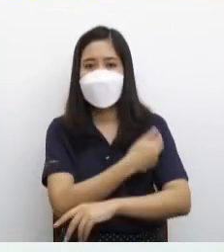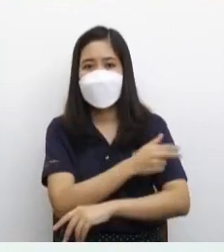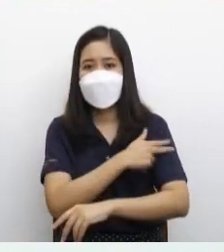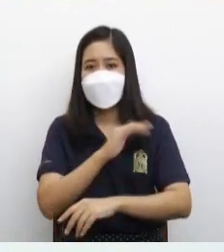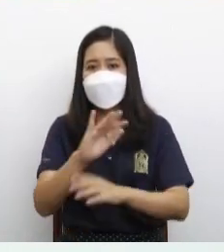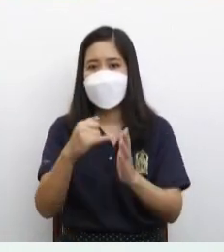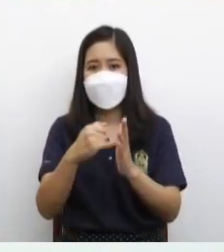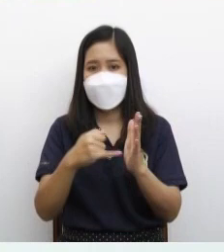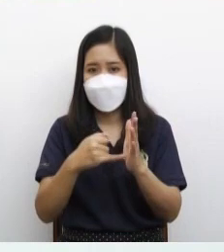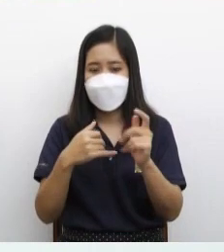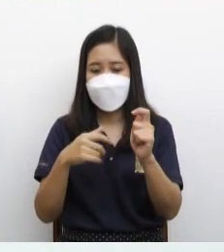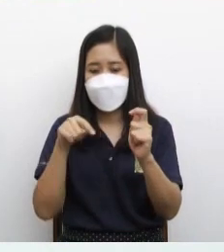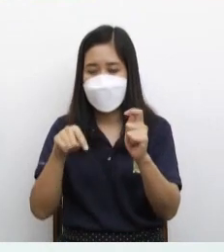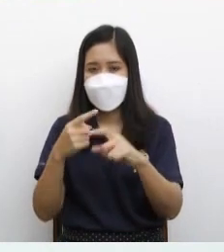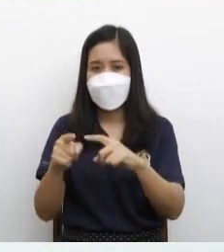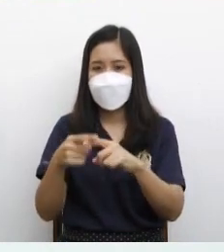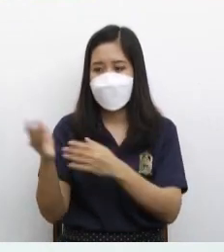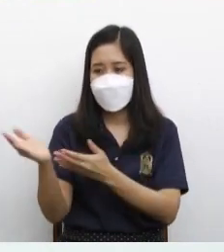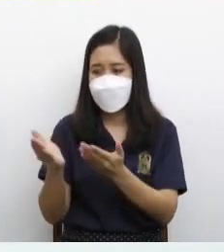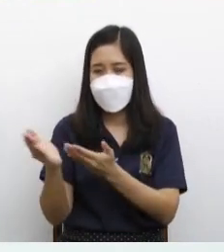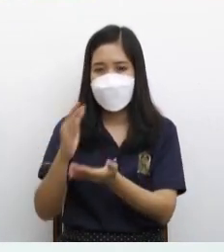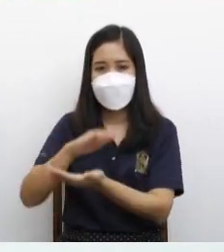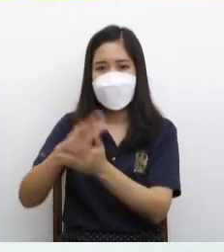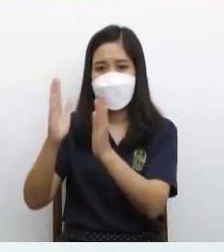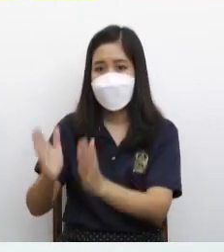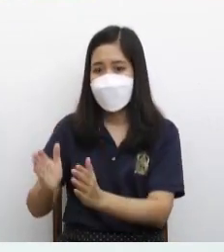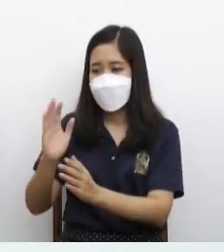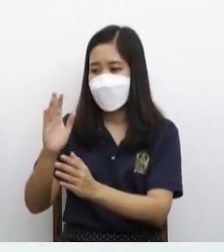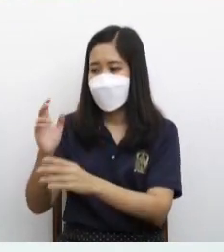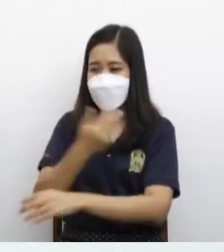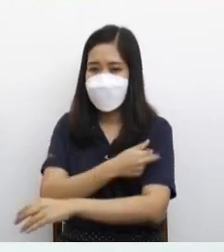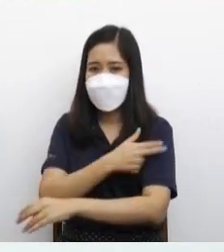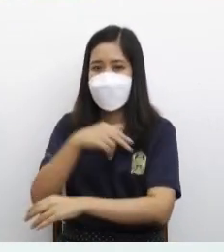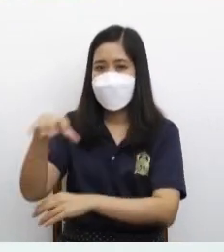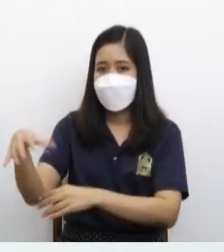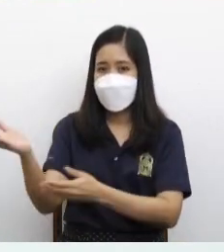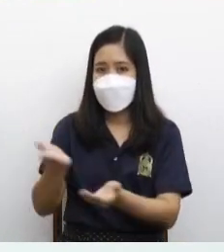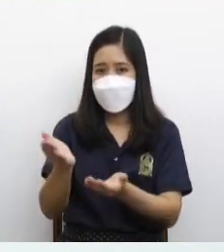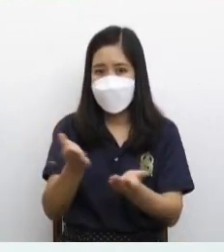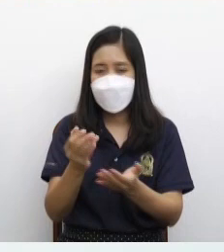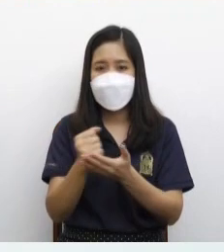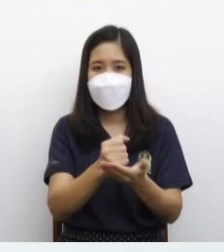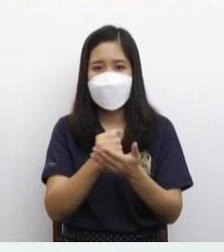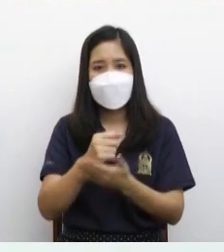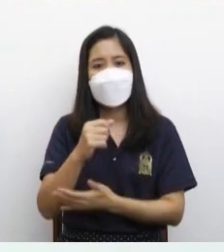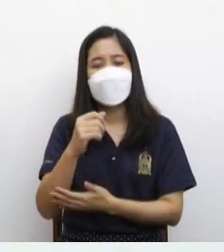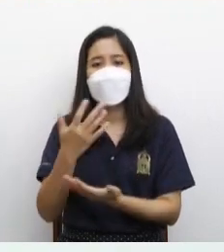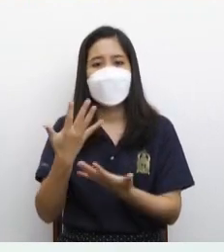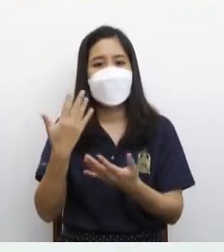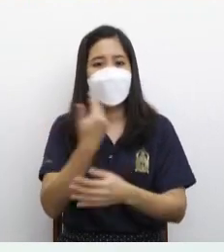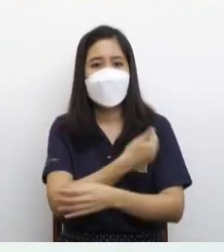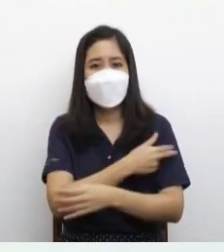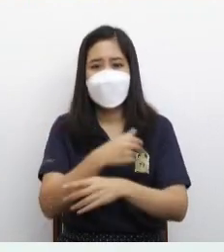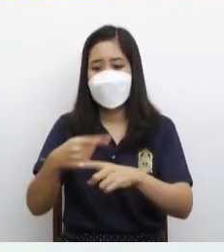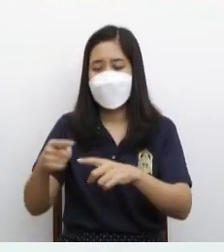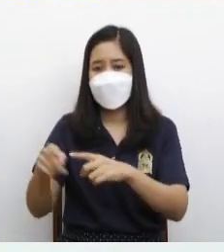แพทย์สุอำเภอ rogตัวละครในโรงพยาบาลรพ.สต.ทุกแห่งที่ได้กรุณาเข้ามา